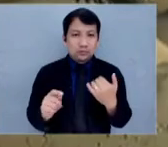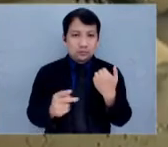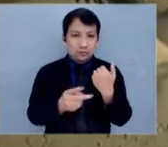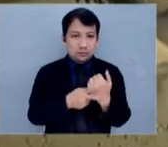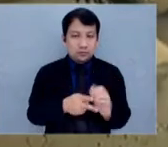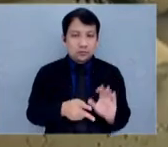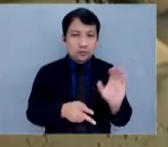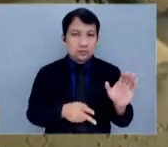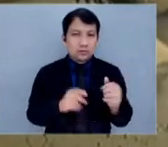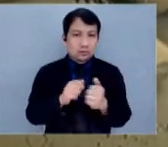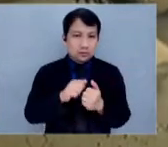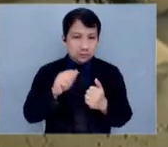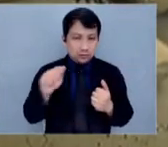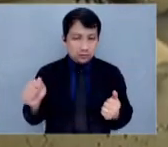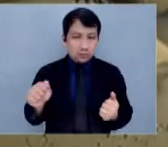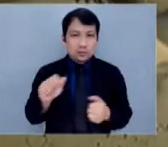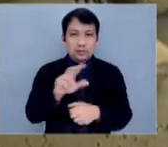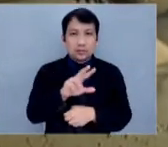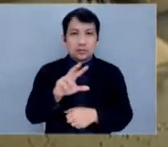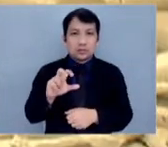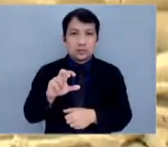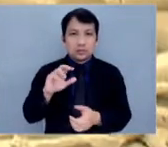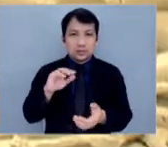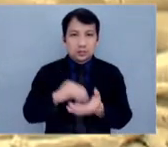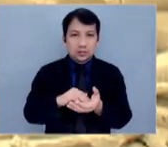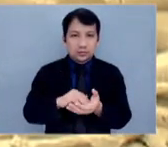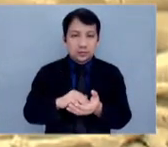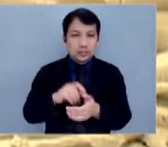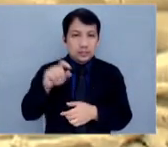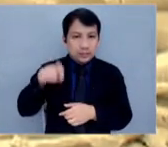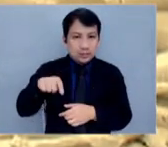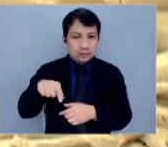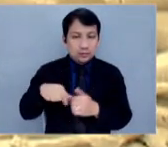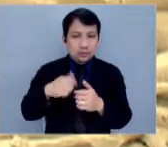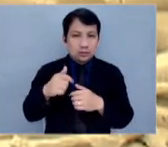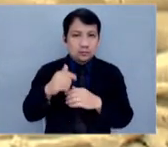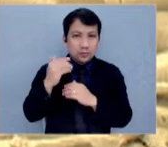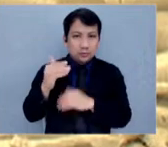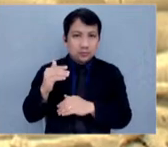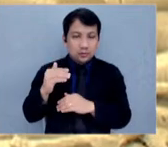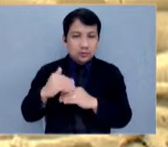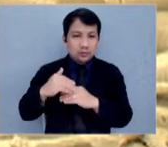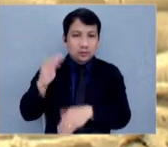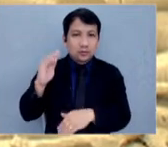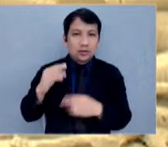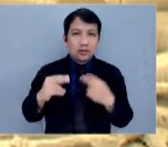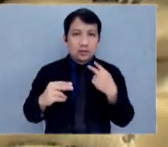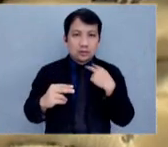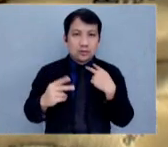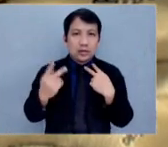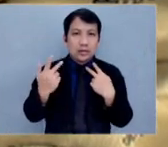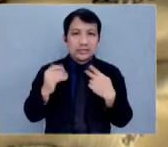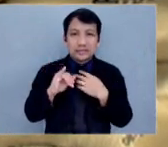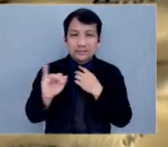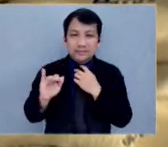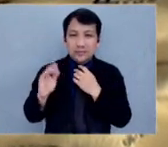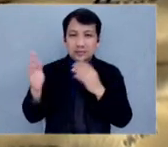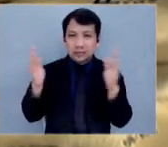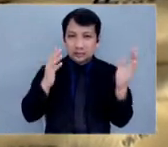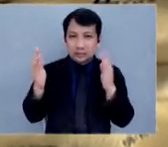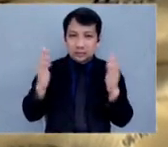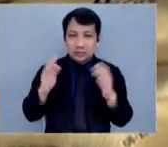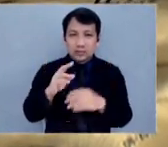Malayo ito sa 300,000 metric tons dapat na minimum requirement para may stock tuwing may kalamidad. Pero sabi ng